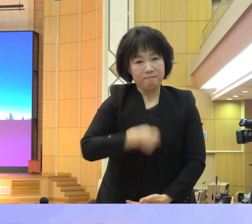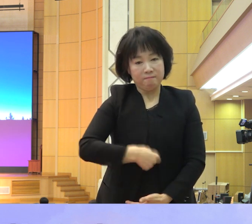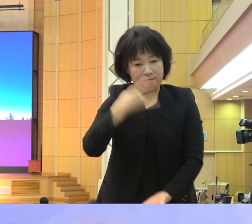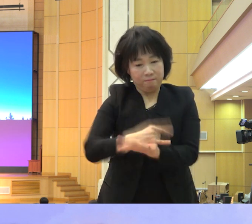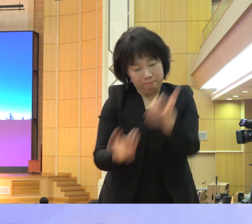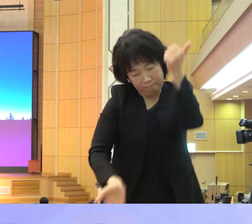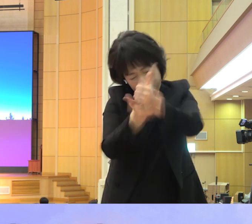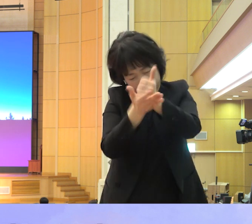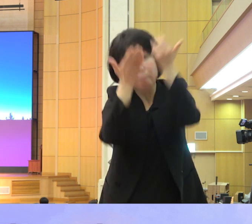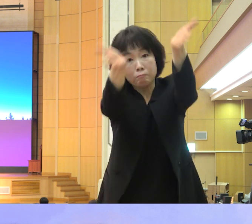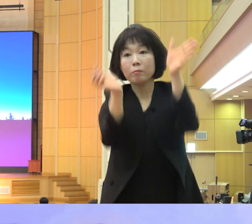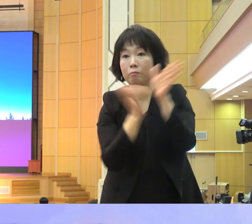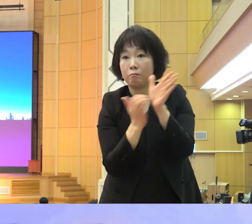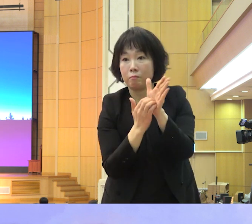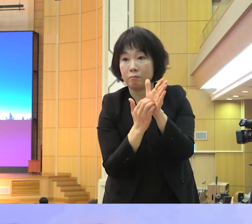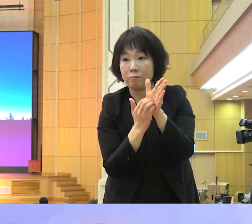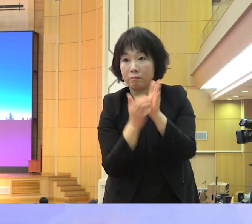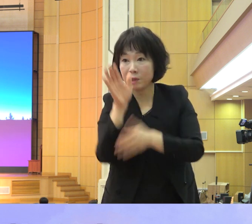주님이 칭찬하셨는데